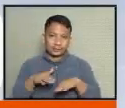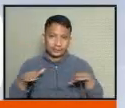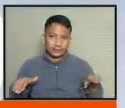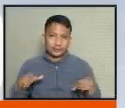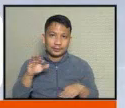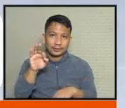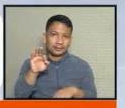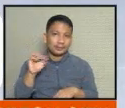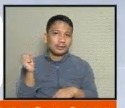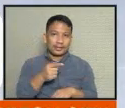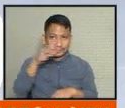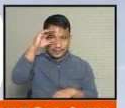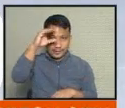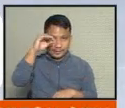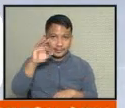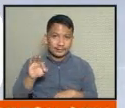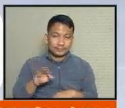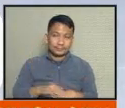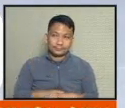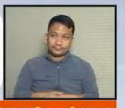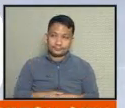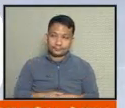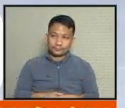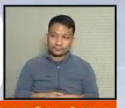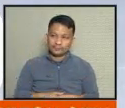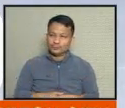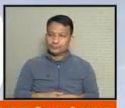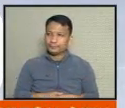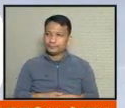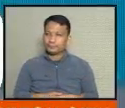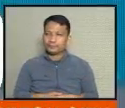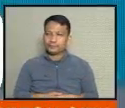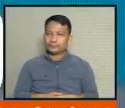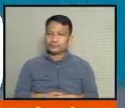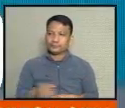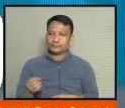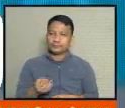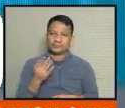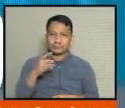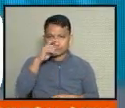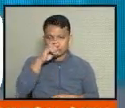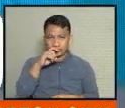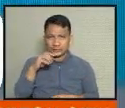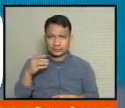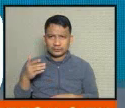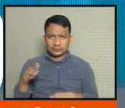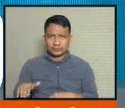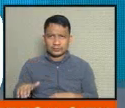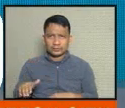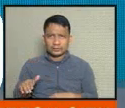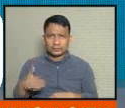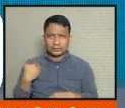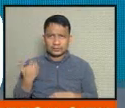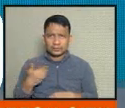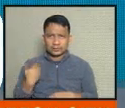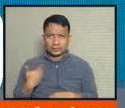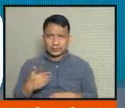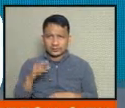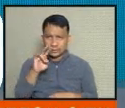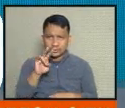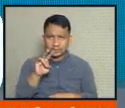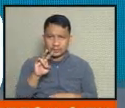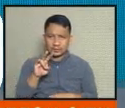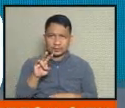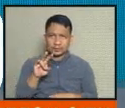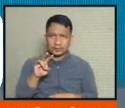Puro lalaki po yan. Lahat? Opo. Okay. Ilan po yung, ilan taon yung pinaka? Bunso. Bunso. Pitong taon.